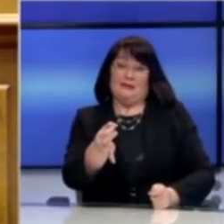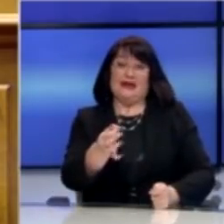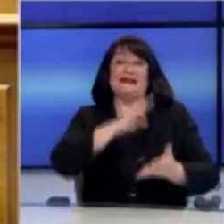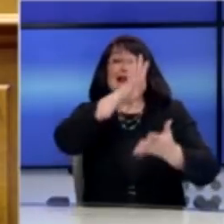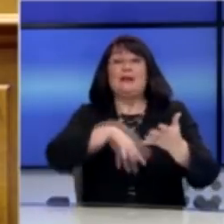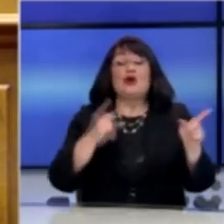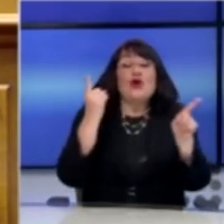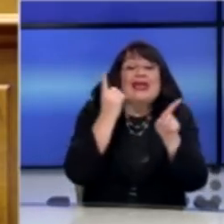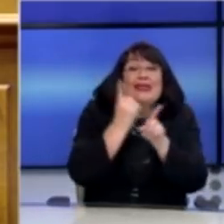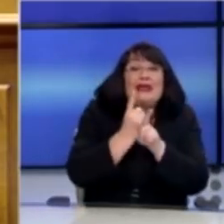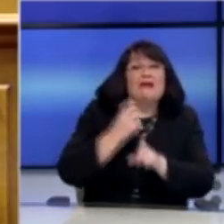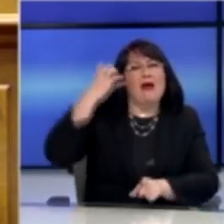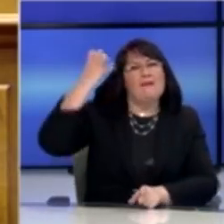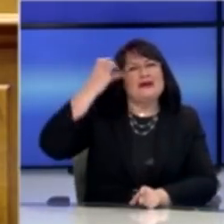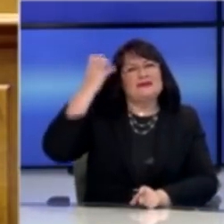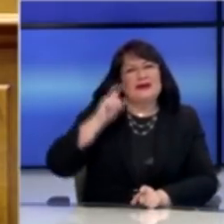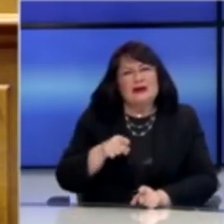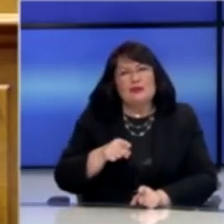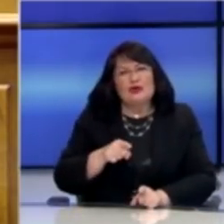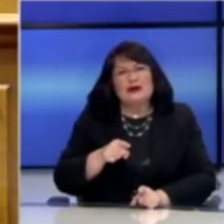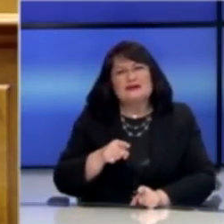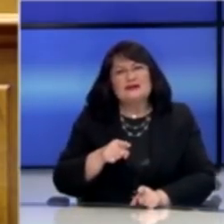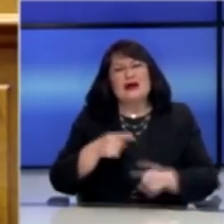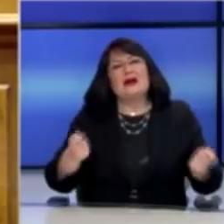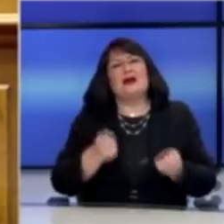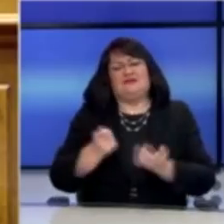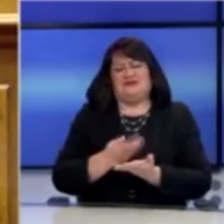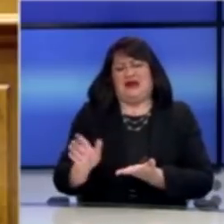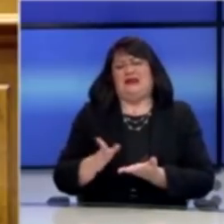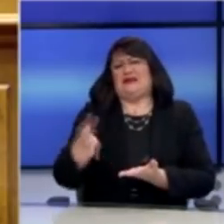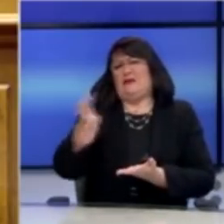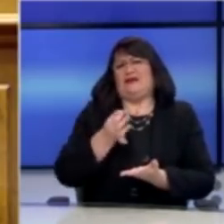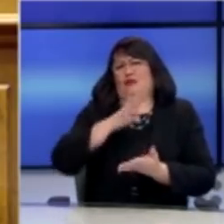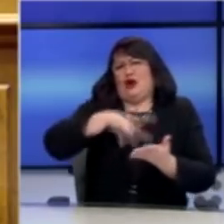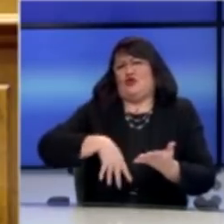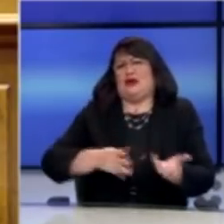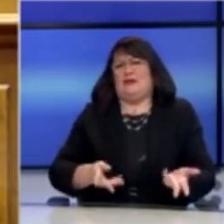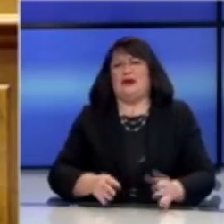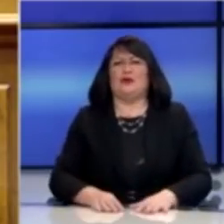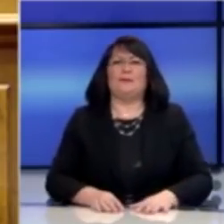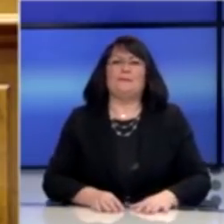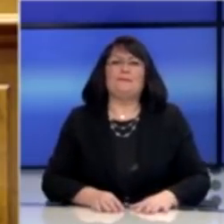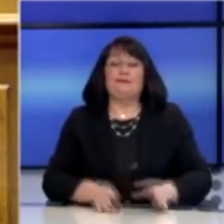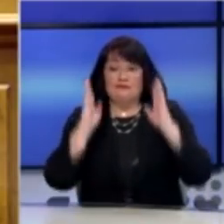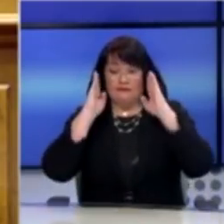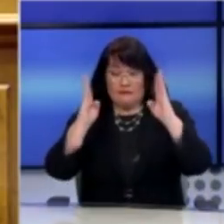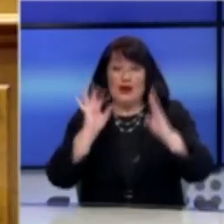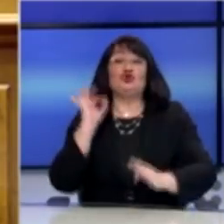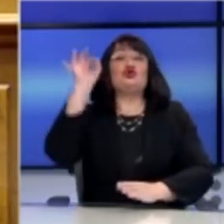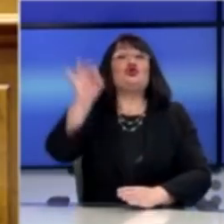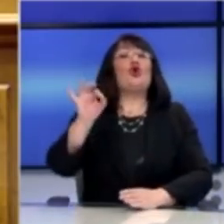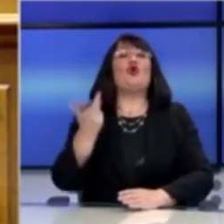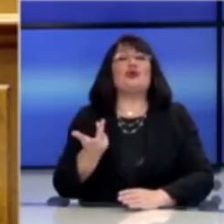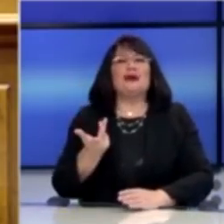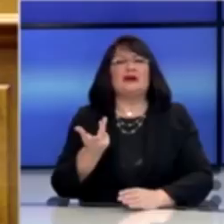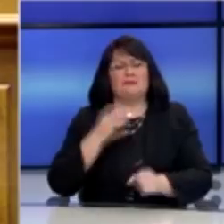κείμενο των ειδικών, μόνο και μόνο για να συμπληρώσετε πως ήδη υλοποιείτε τα μισά από αυτά που λέει. Ποιος είναι ο κεντρικός της άξονας?